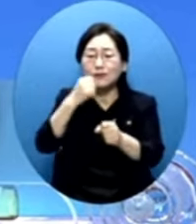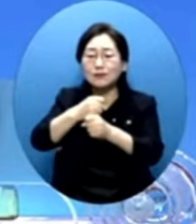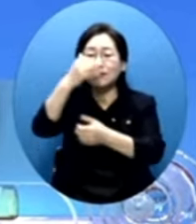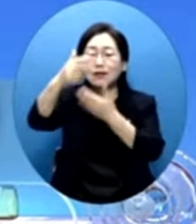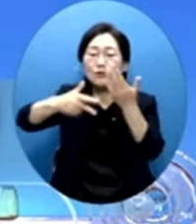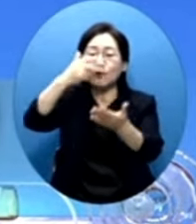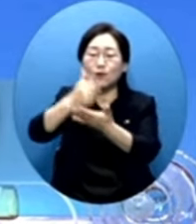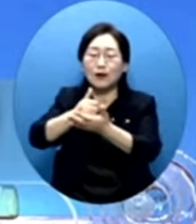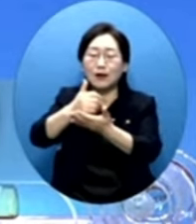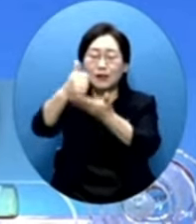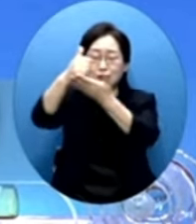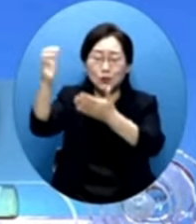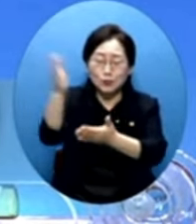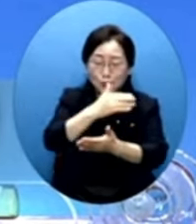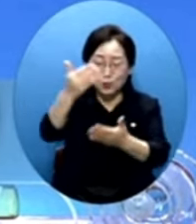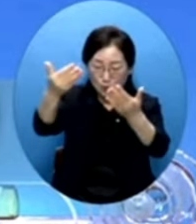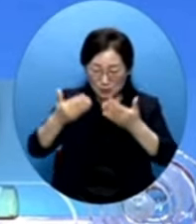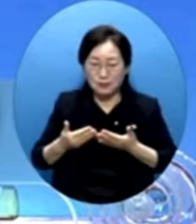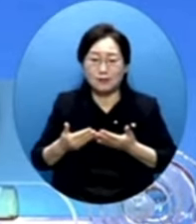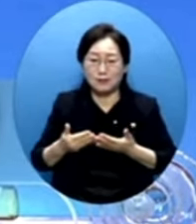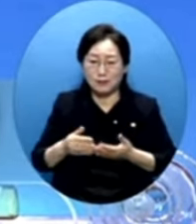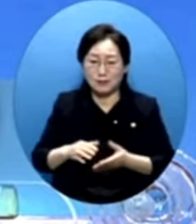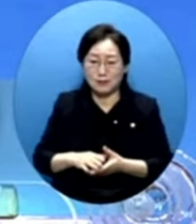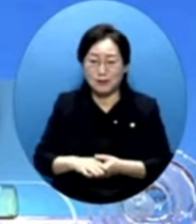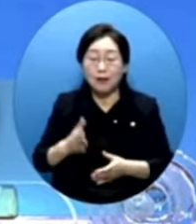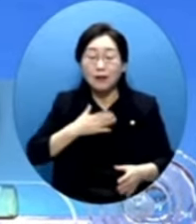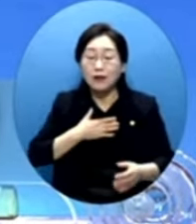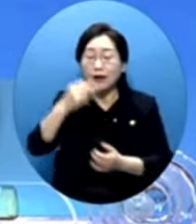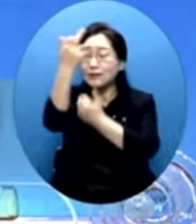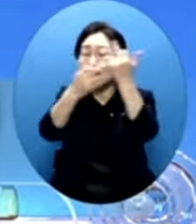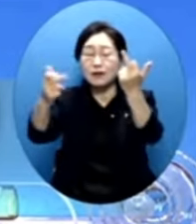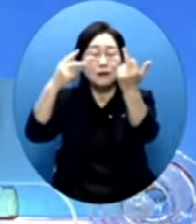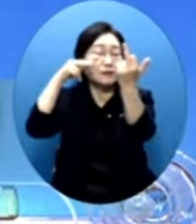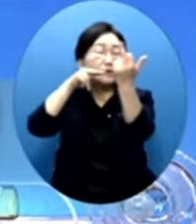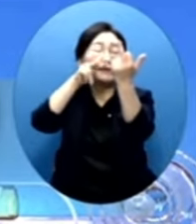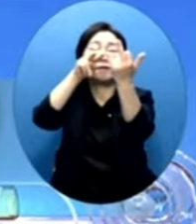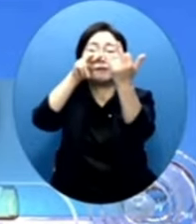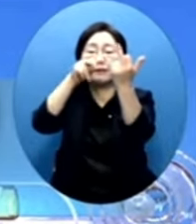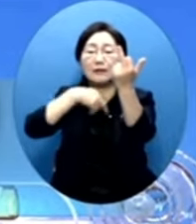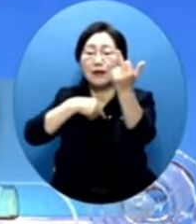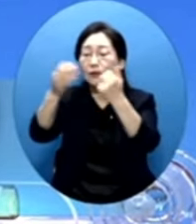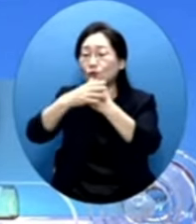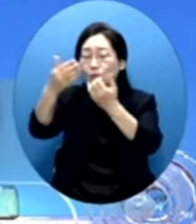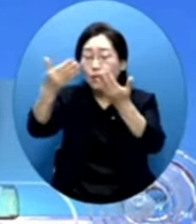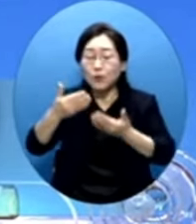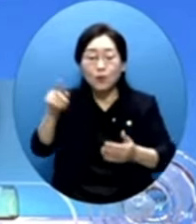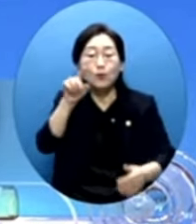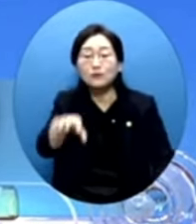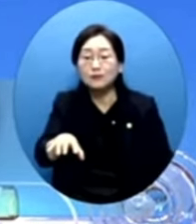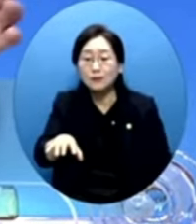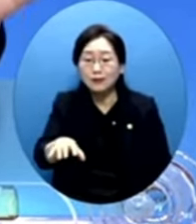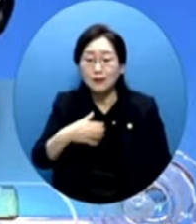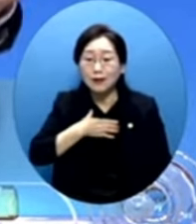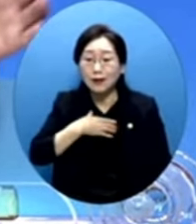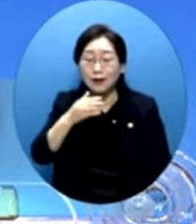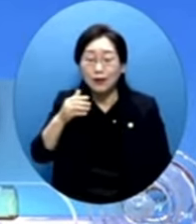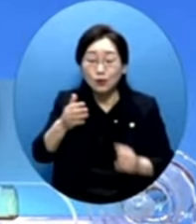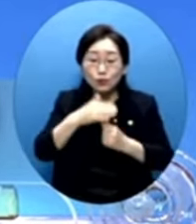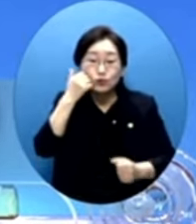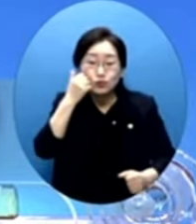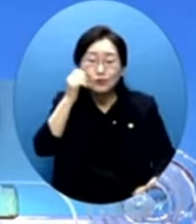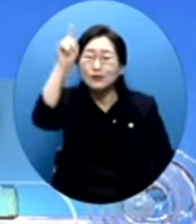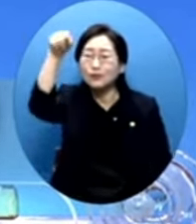여호와 야에게 에게서로다 아멘 내가 산을 향하여 눈을 들리라 나의 도움이 어디서 올까 나의 도움이 천지를